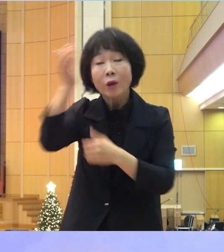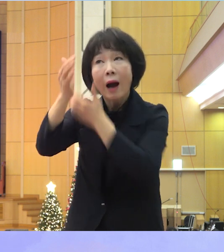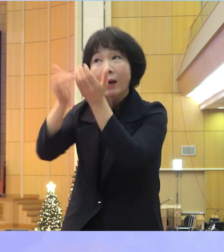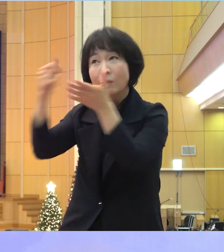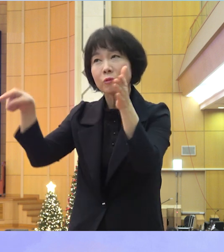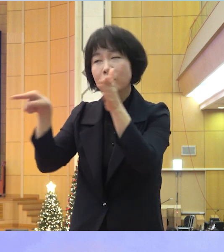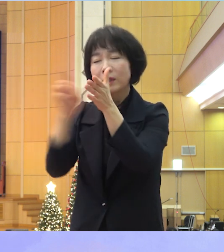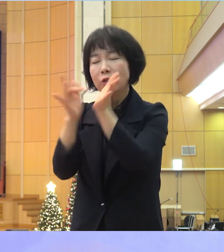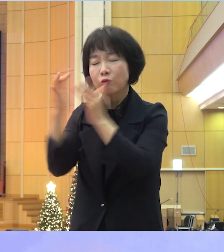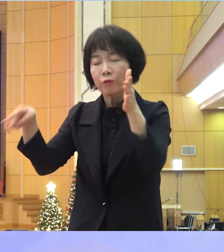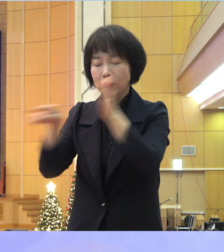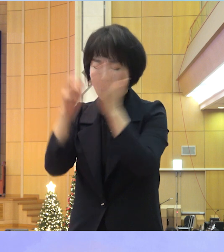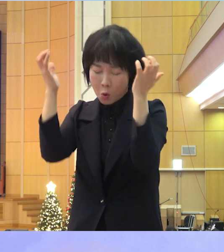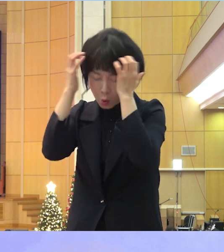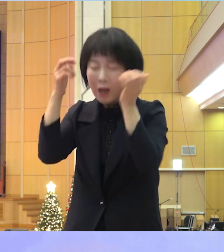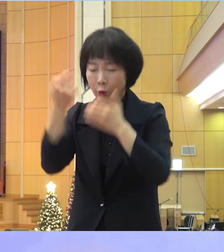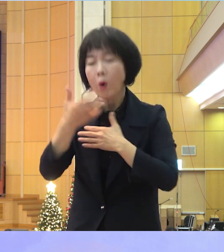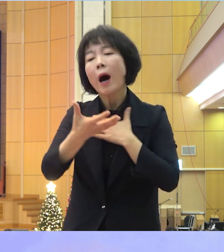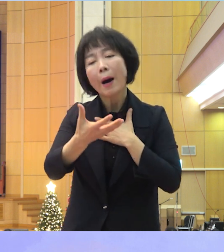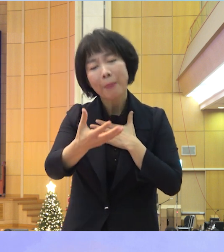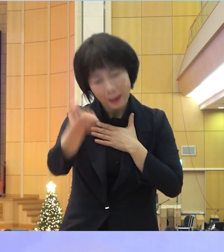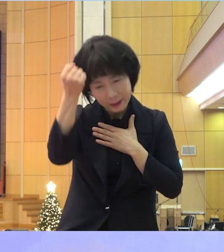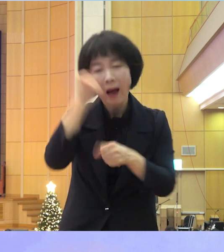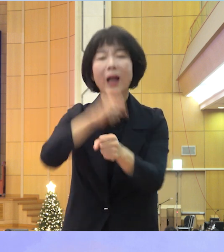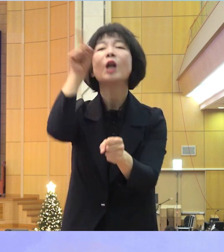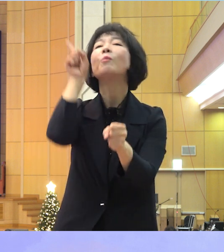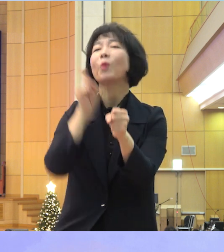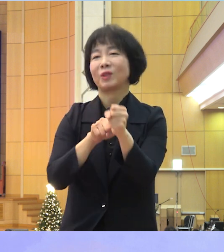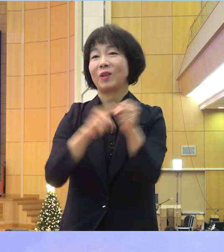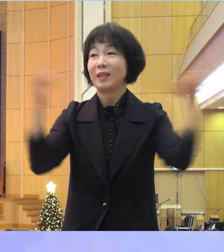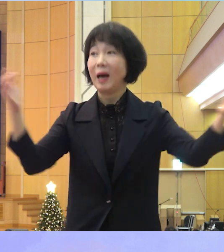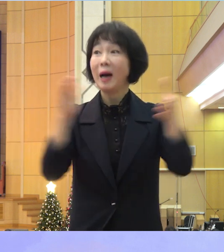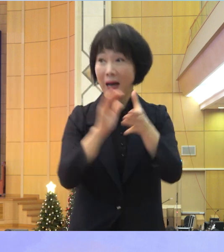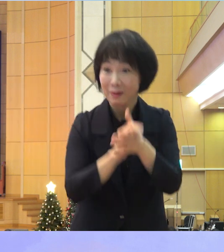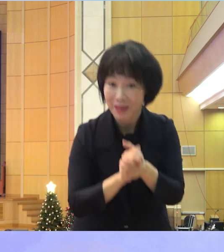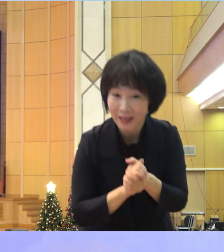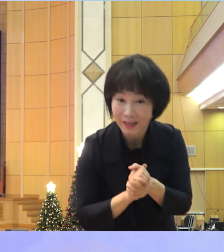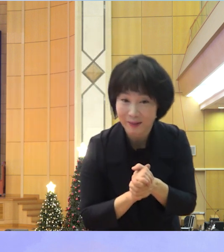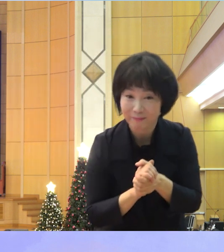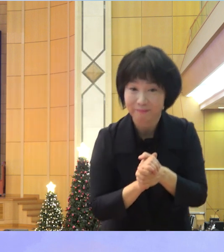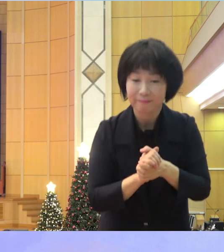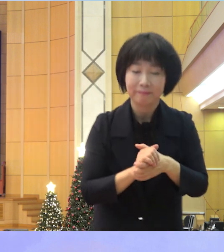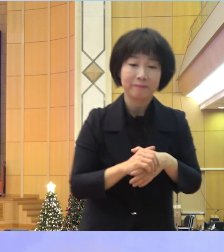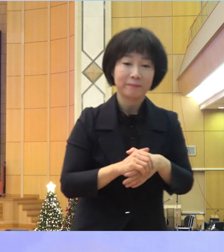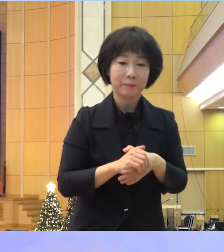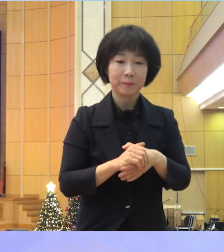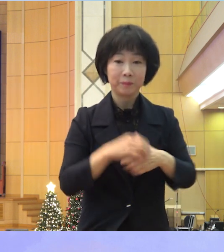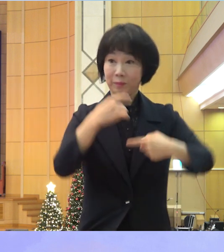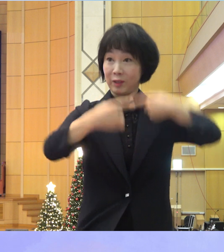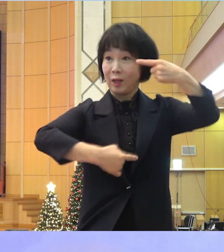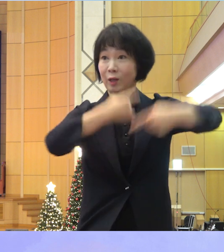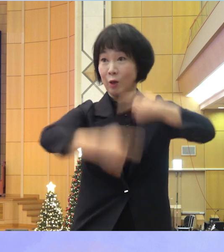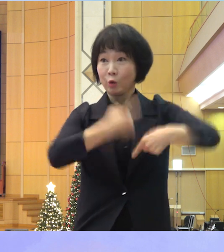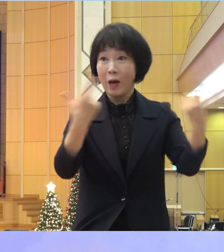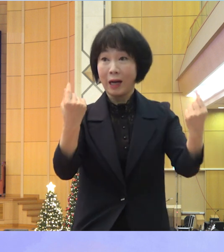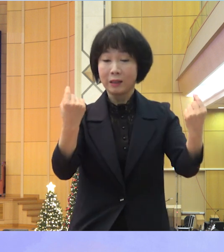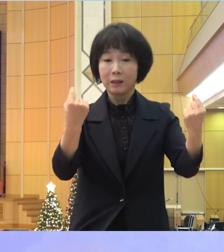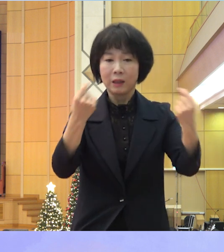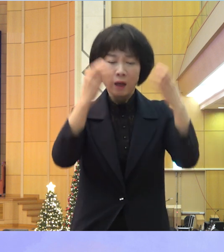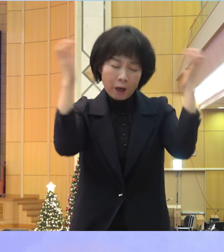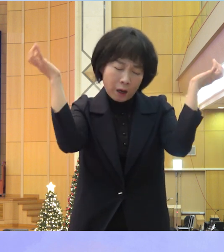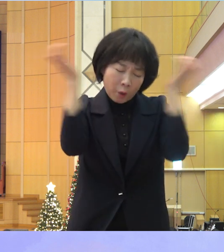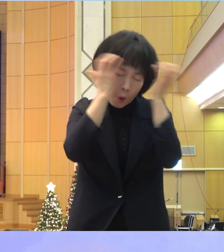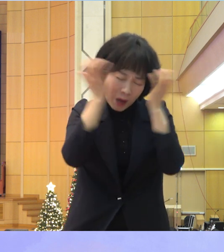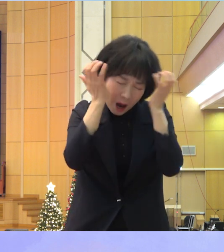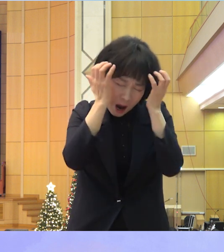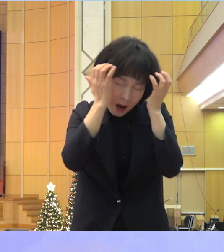그를 위하여 고난도 받게 하심이라. 아멘. 제목을 따라합니다.